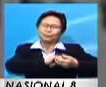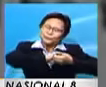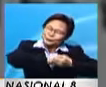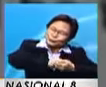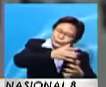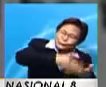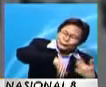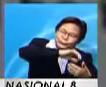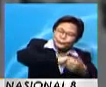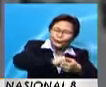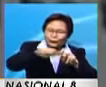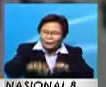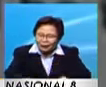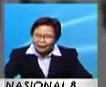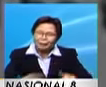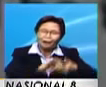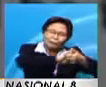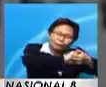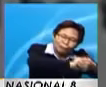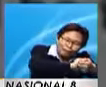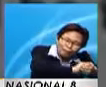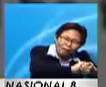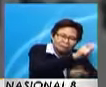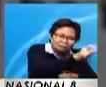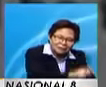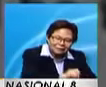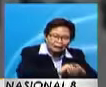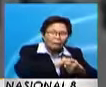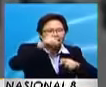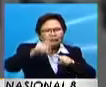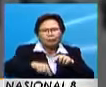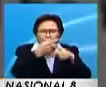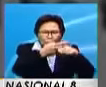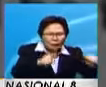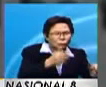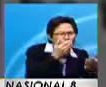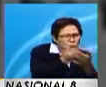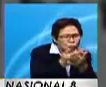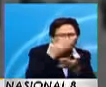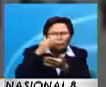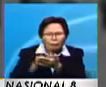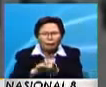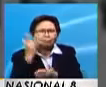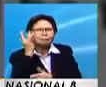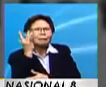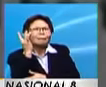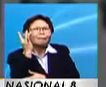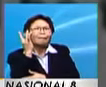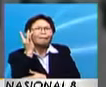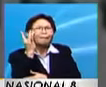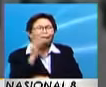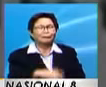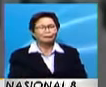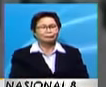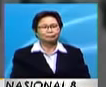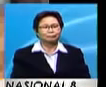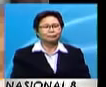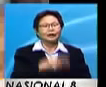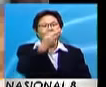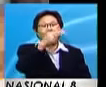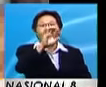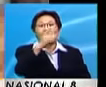membuatkan kanak-kanak rapat dengan tertuduh menyebabkan kanak-kanak tidak dapat membezakan antara kebaikan dengan jenazah yang dilakukan